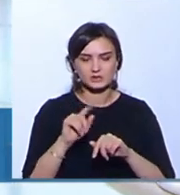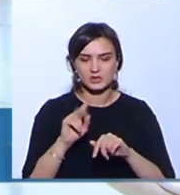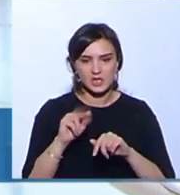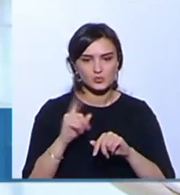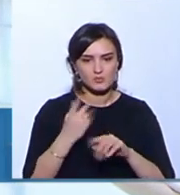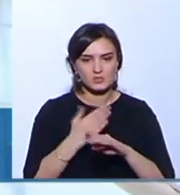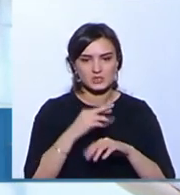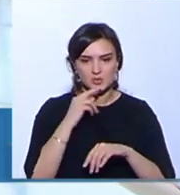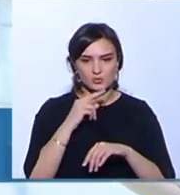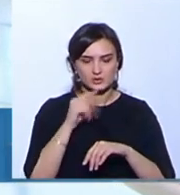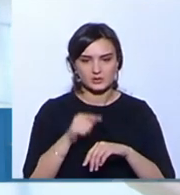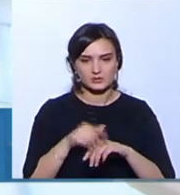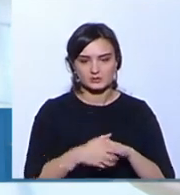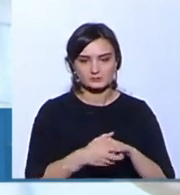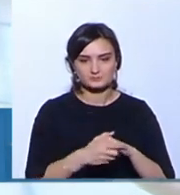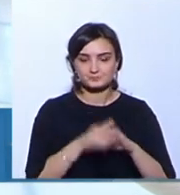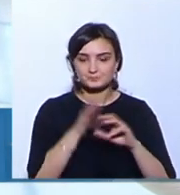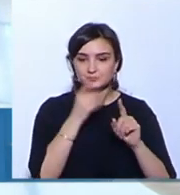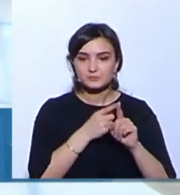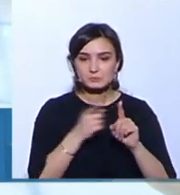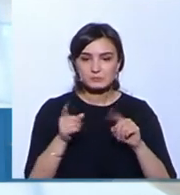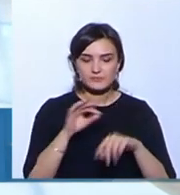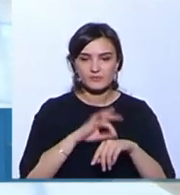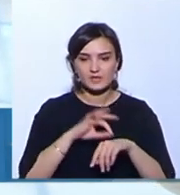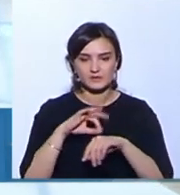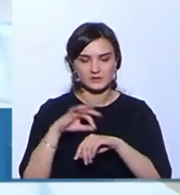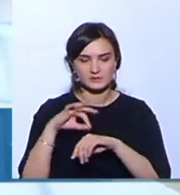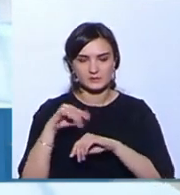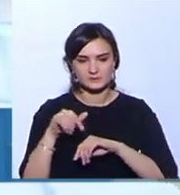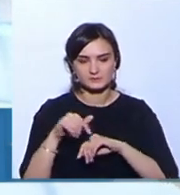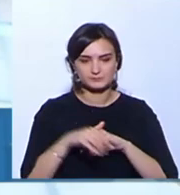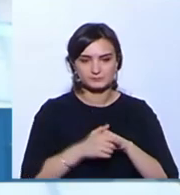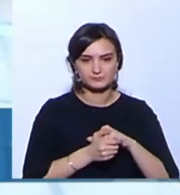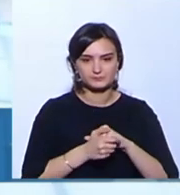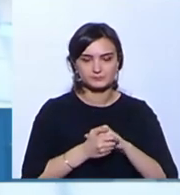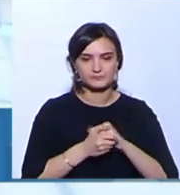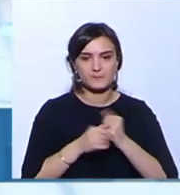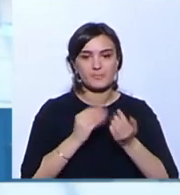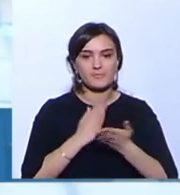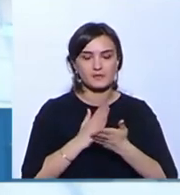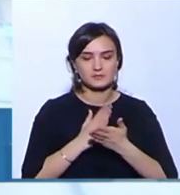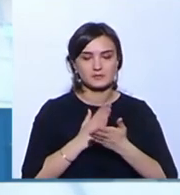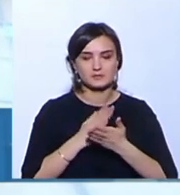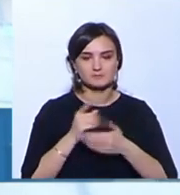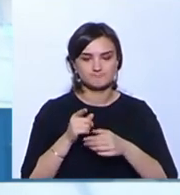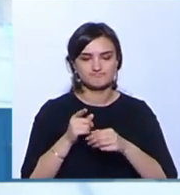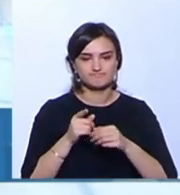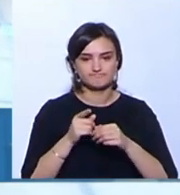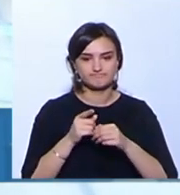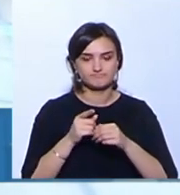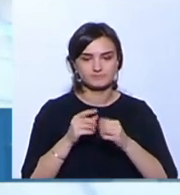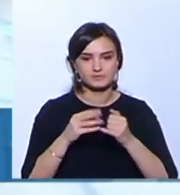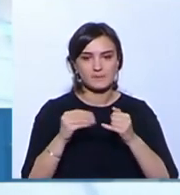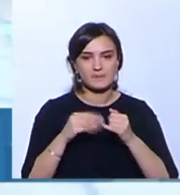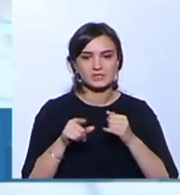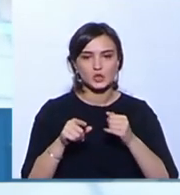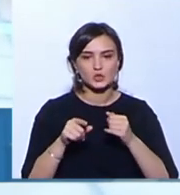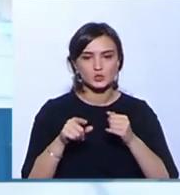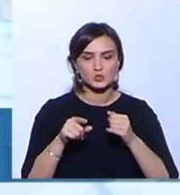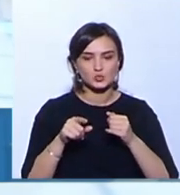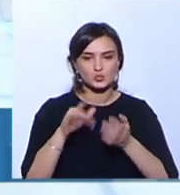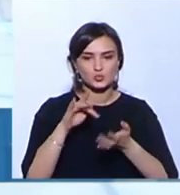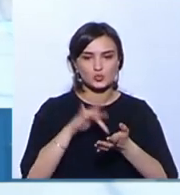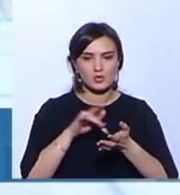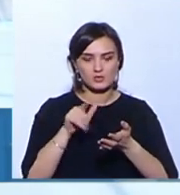რატომ არის ეს საყურადღებო? პერიოდული დაავადება არის ხმელთაშუა ზღვის